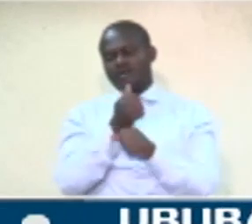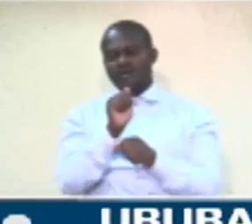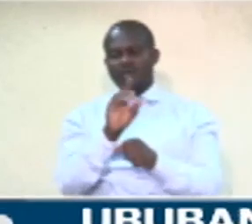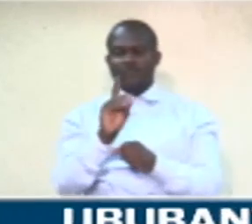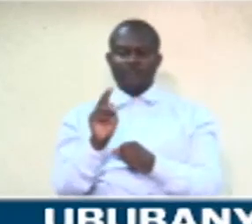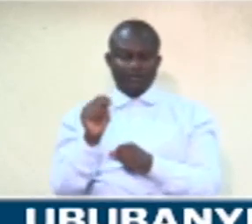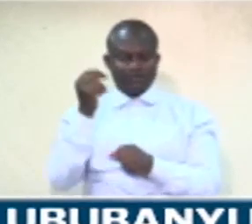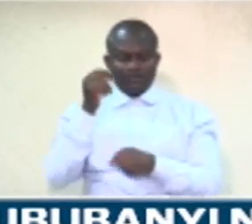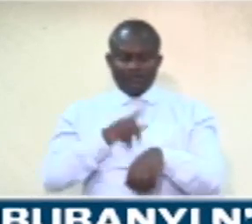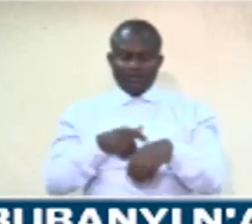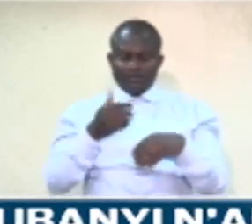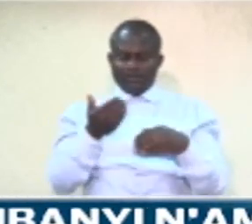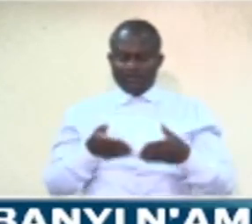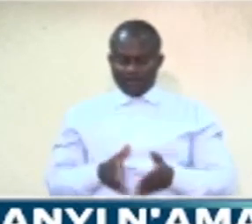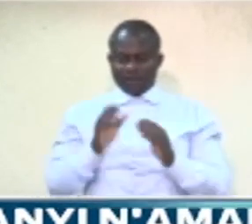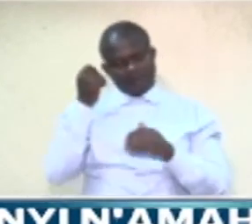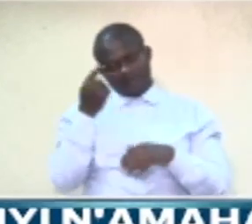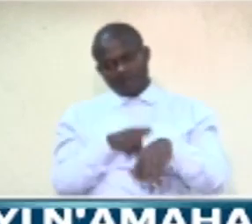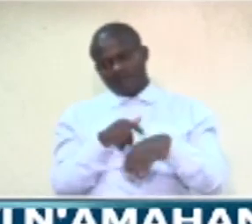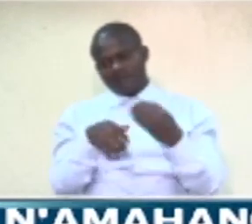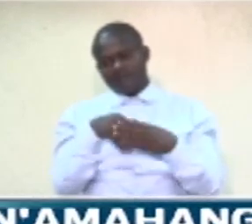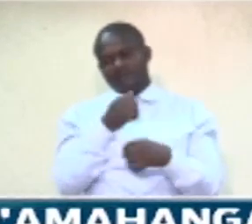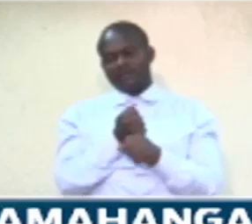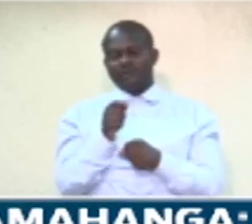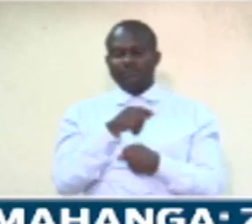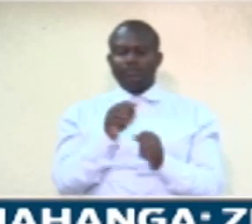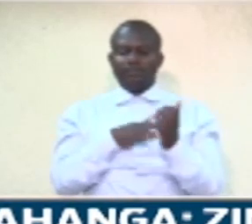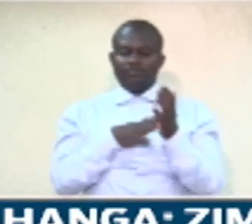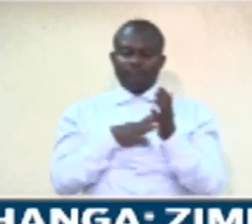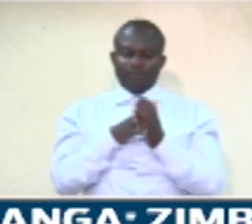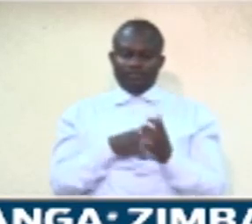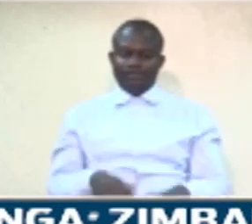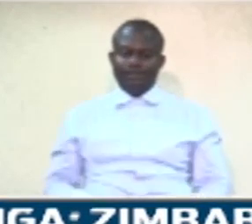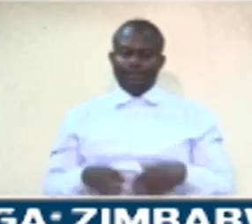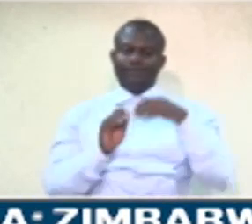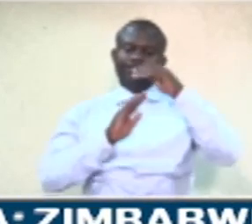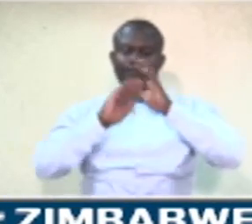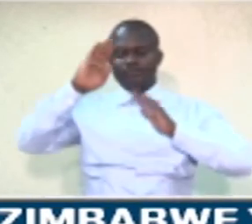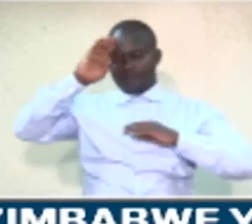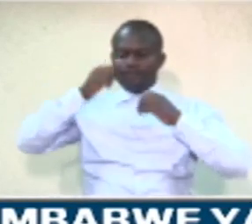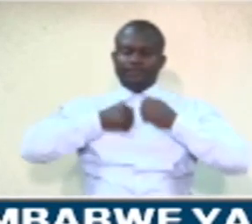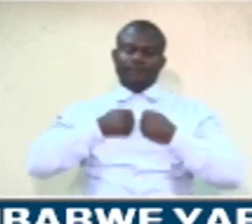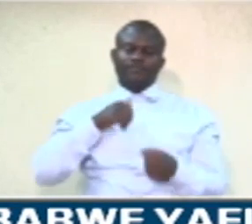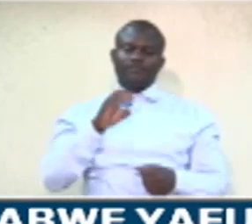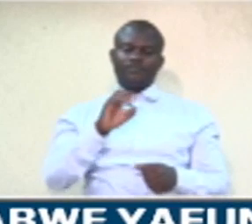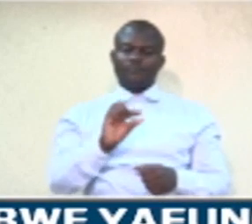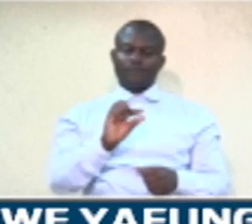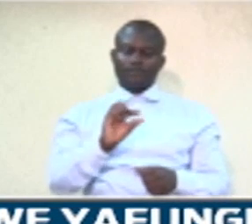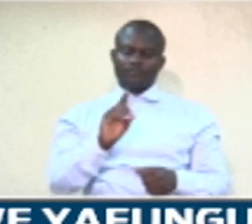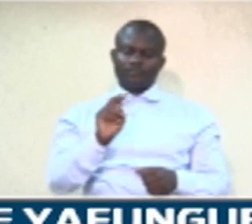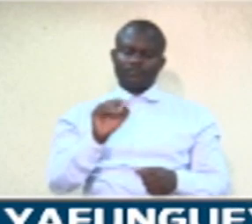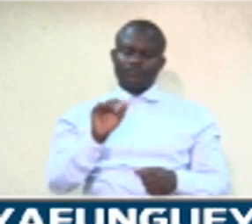yavutse. Urumva icyo gihe kirimo gishobora gutuma wa muntu akora icyari rimwe na rimwe acika intege. Umuyobozi mukuru wa polisi y'u Rwanda Sigidani